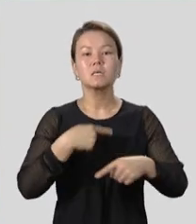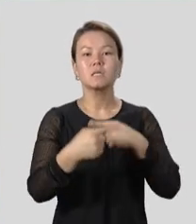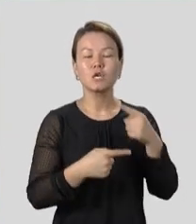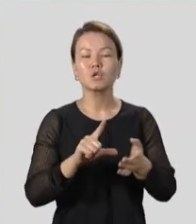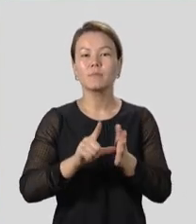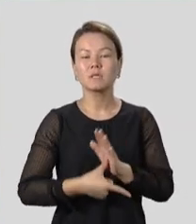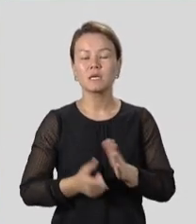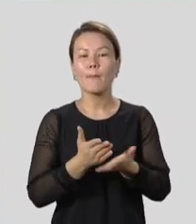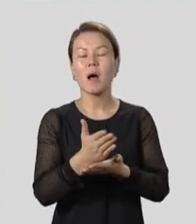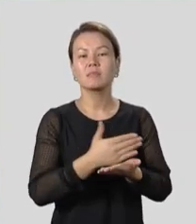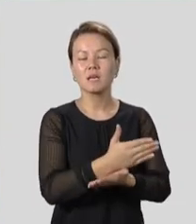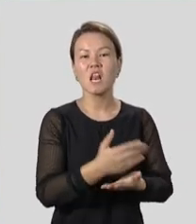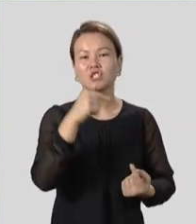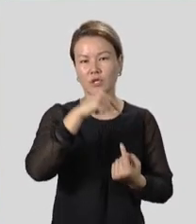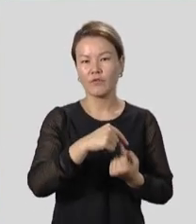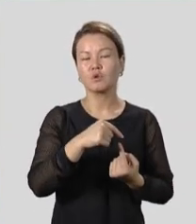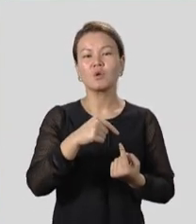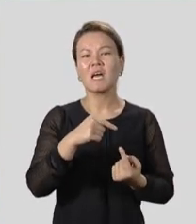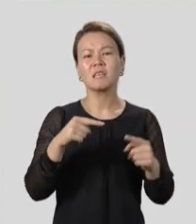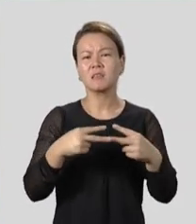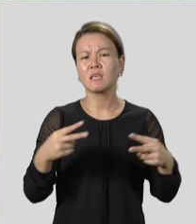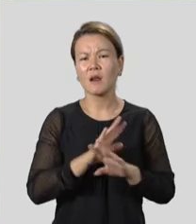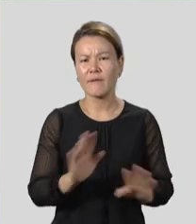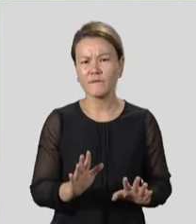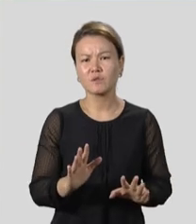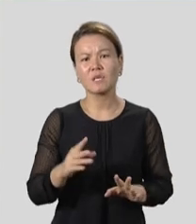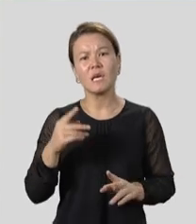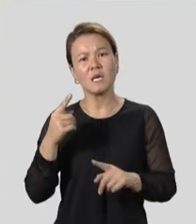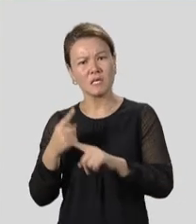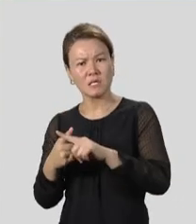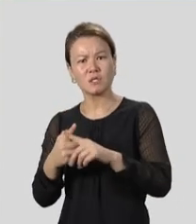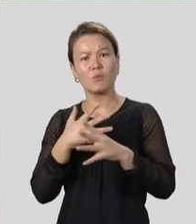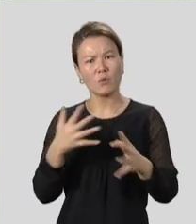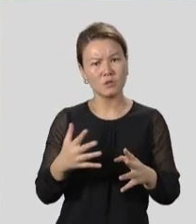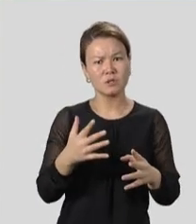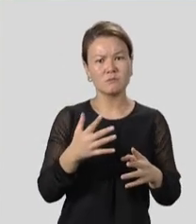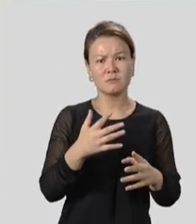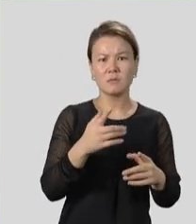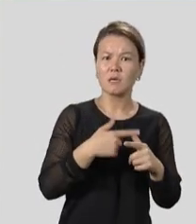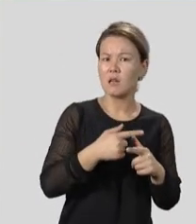Следующая геометрическая модель соответствует неравенству х больше либо равно минус 6.